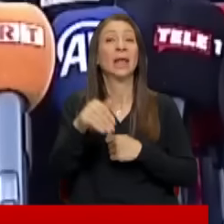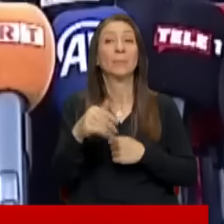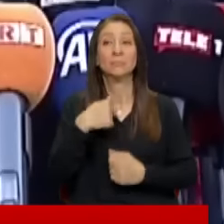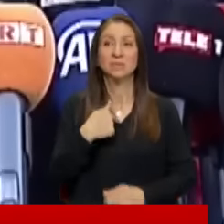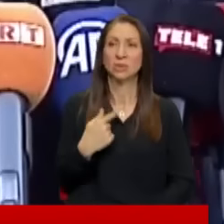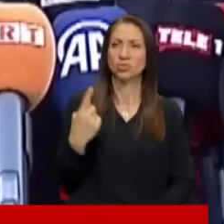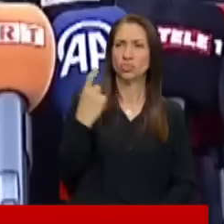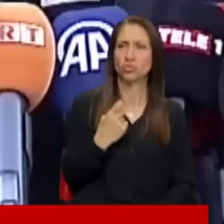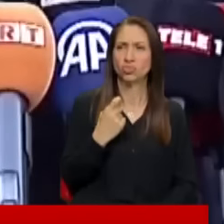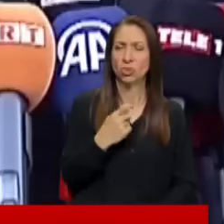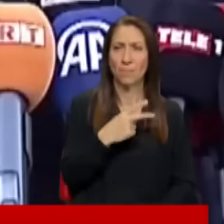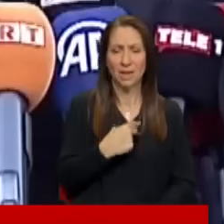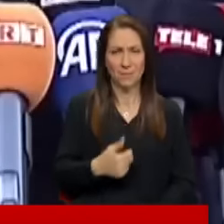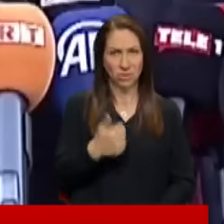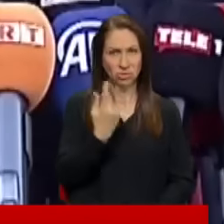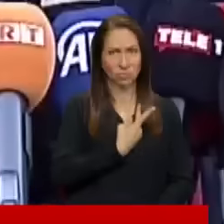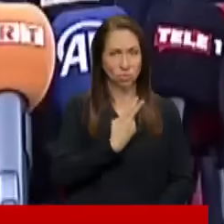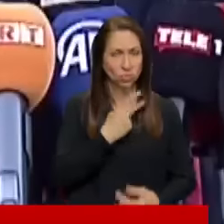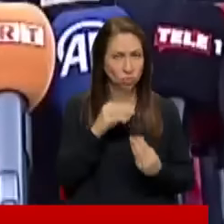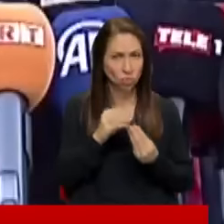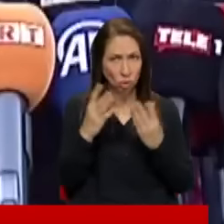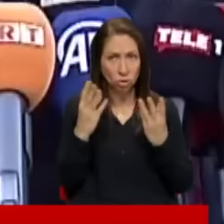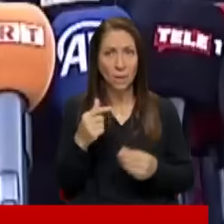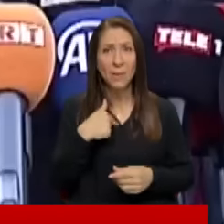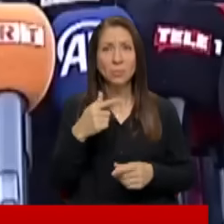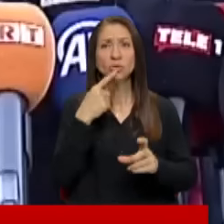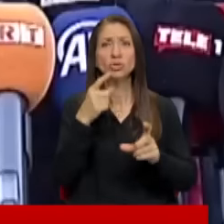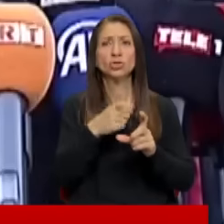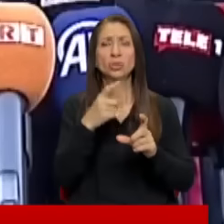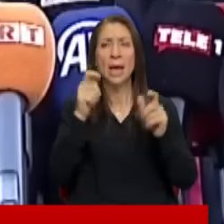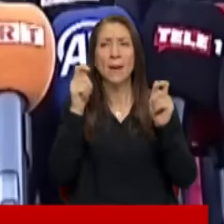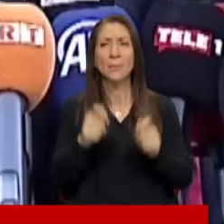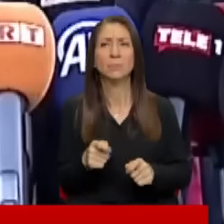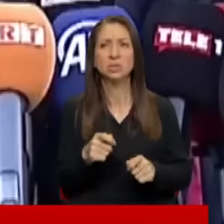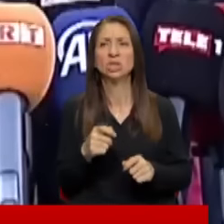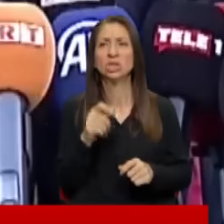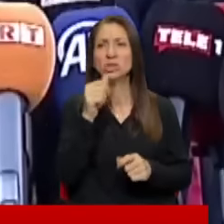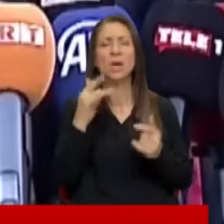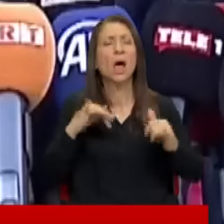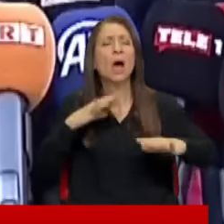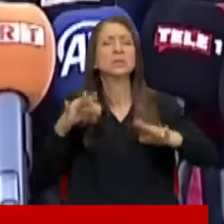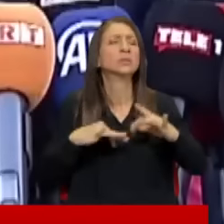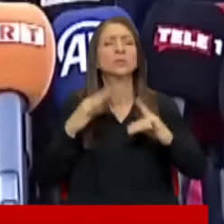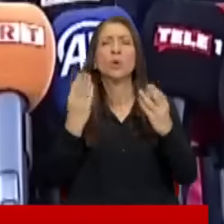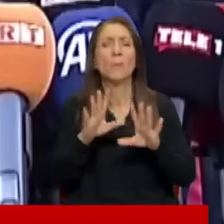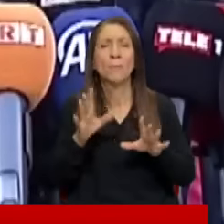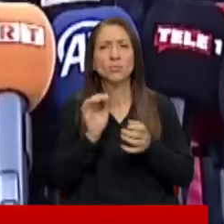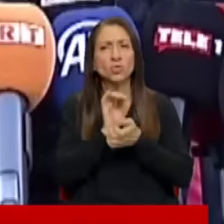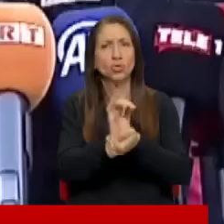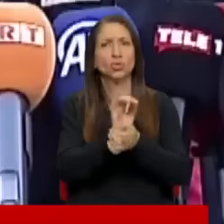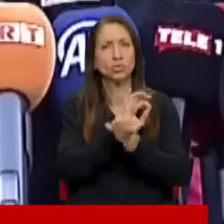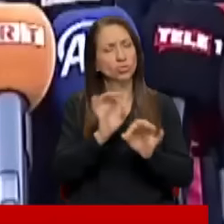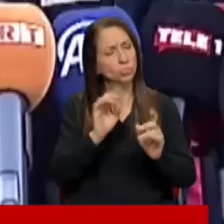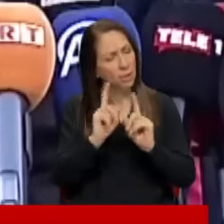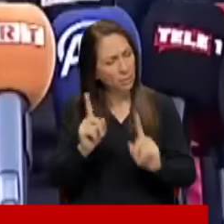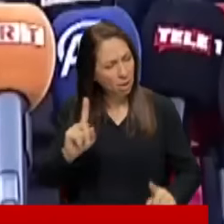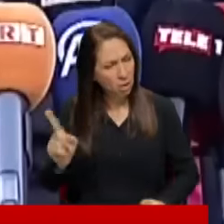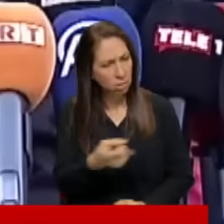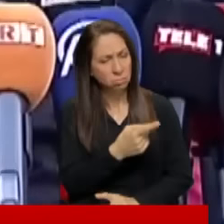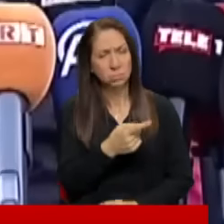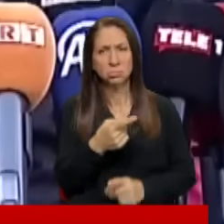bize soruyorsunuz. Belediye başkanımın suçu olsa ben bu soruşturmanın yapılmasından hiçbir rahatsızlık duymam. Tutuksuz yargıla,